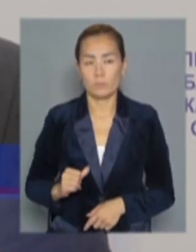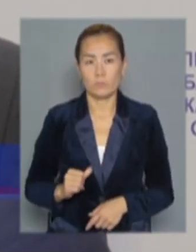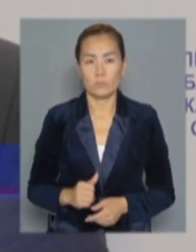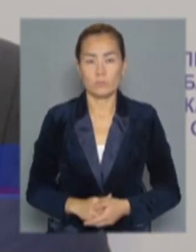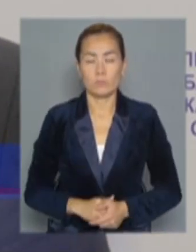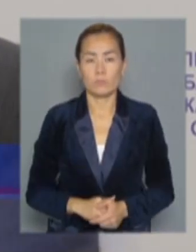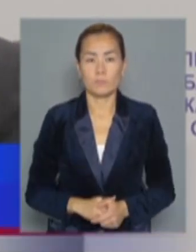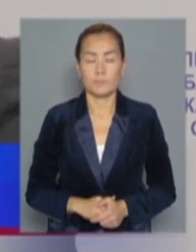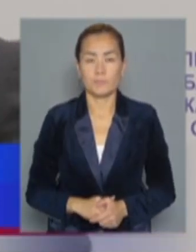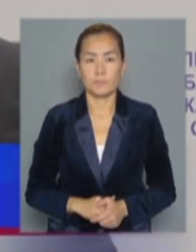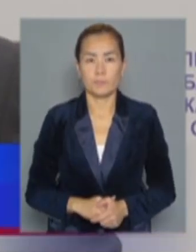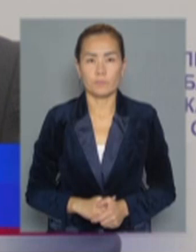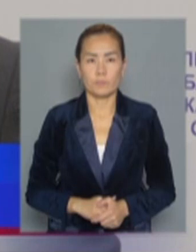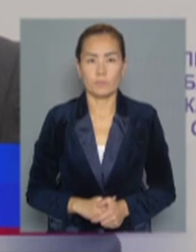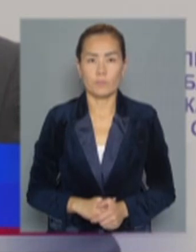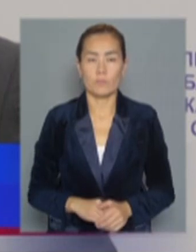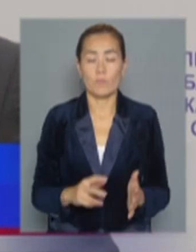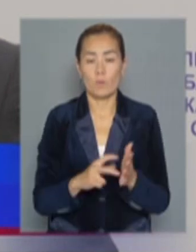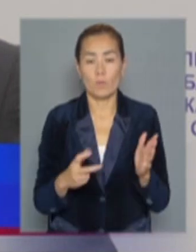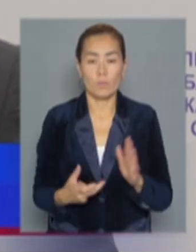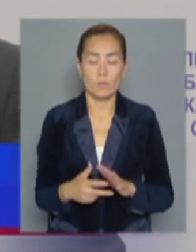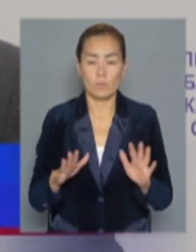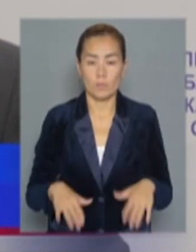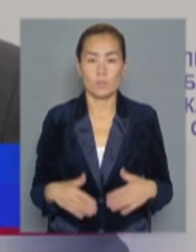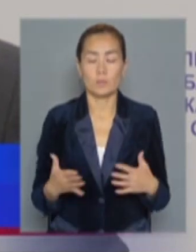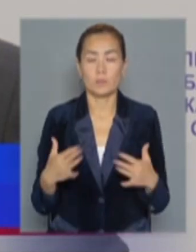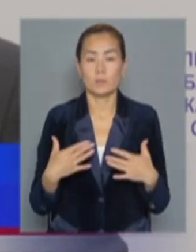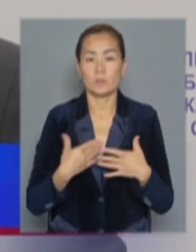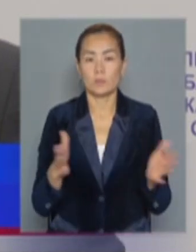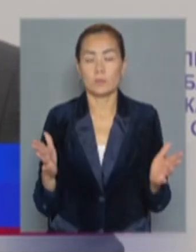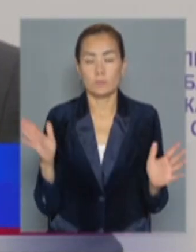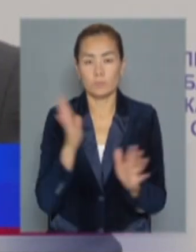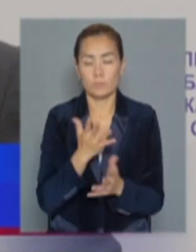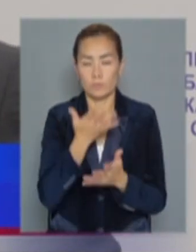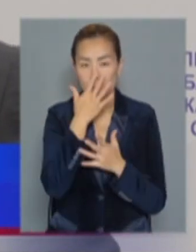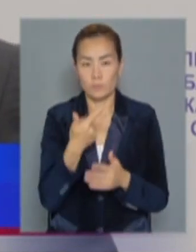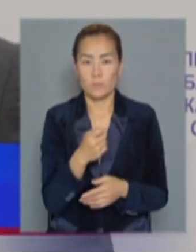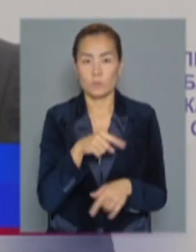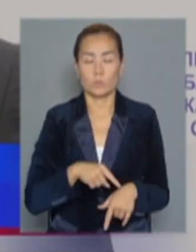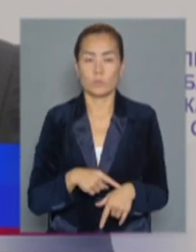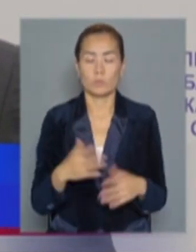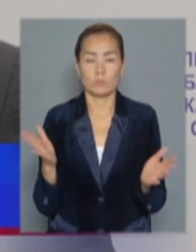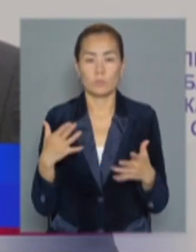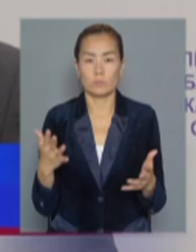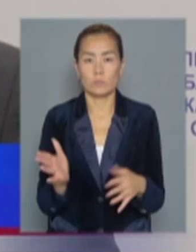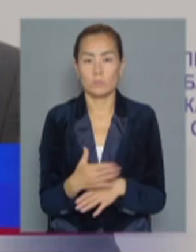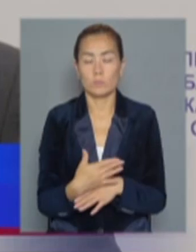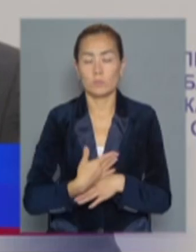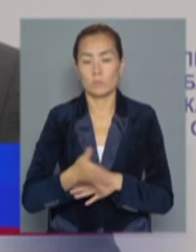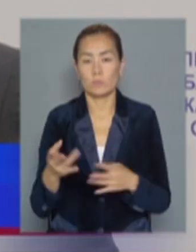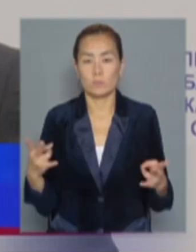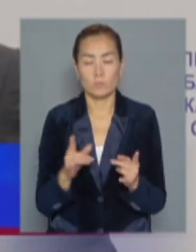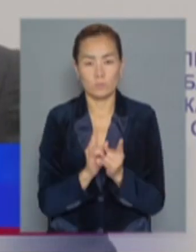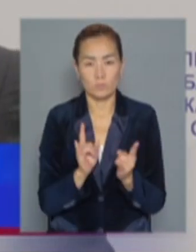мысалы бөлмеде болса, үйдің ішінде болса, есік терезелерін ашып, иіс сезген болса, есіктерін ашып, ол